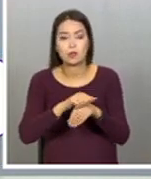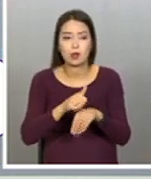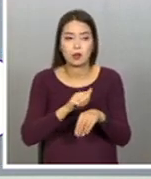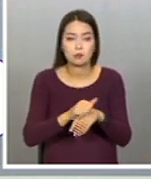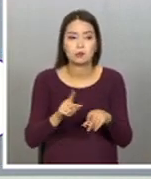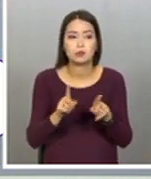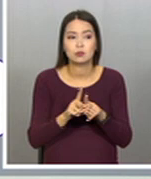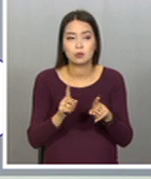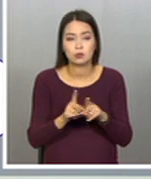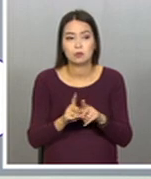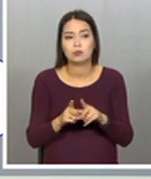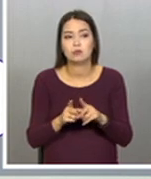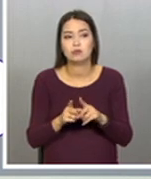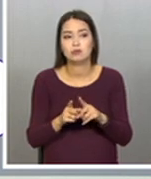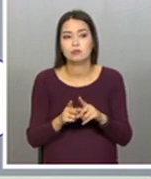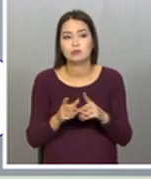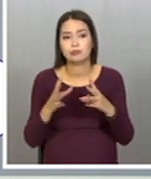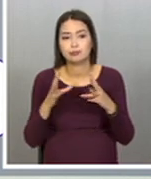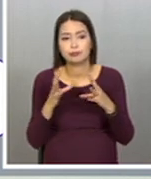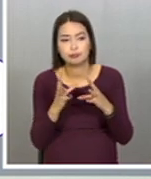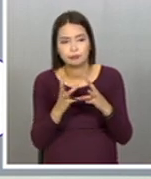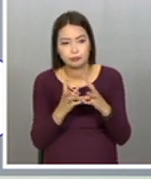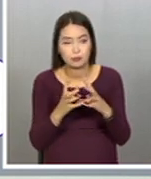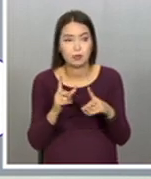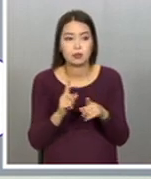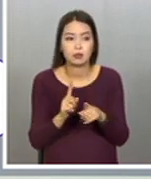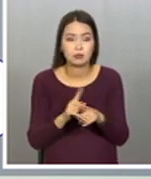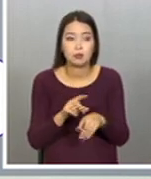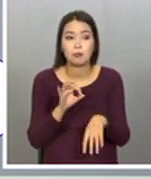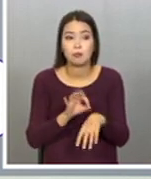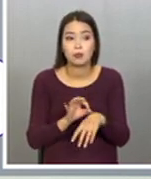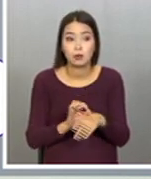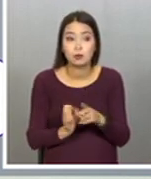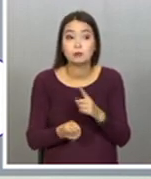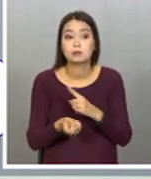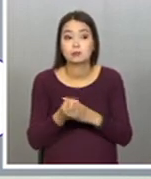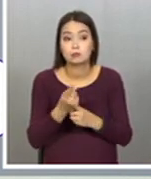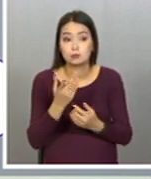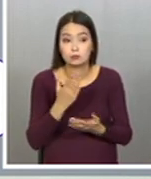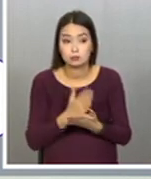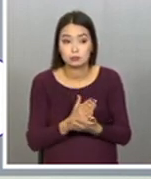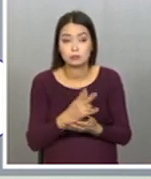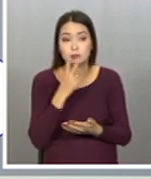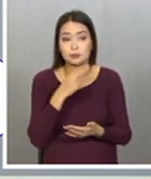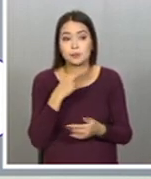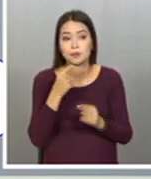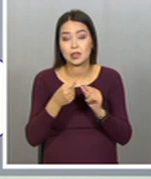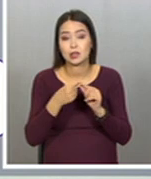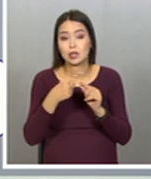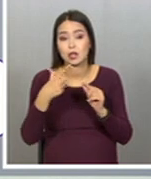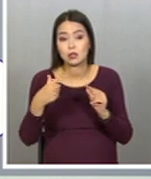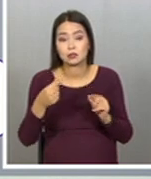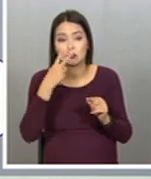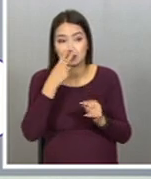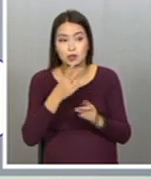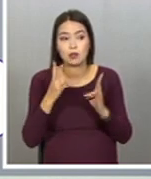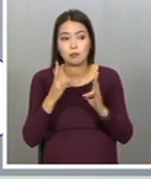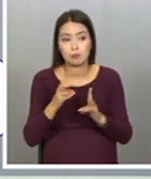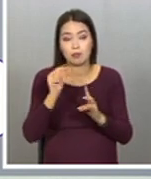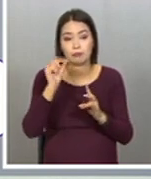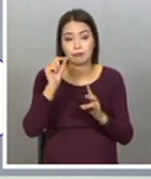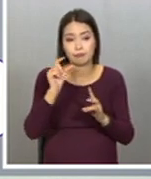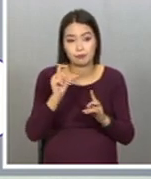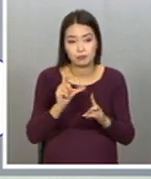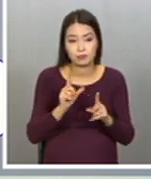шіруі осы фитофтороз ауруының салдары болып табылады. Бірінші, жапырақтың зақымдануы көрсетілген